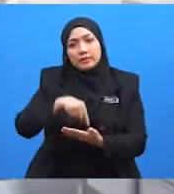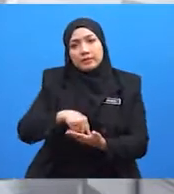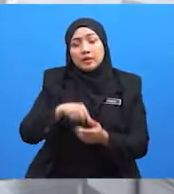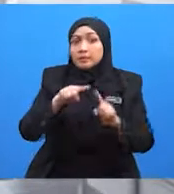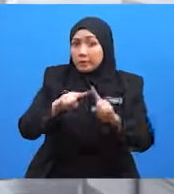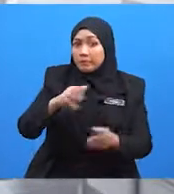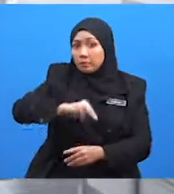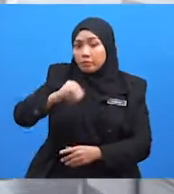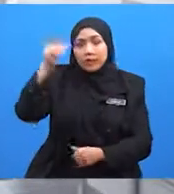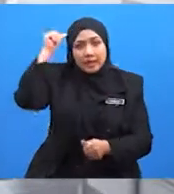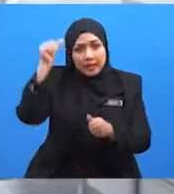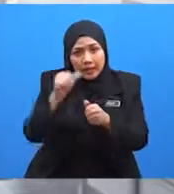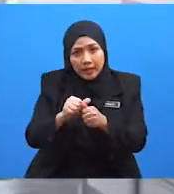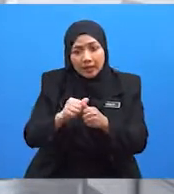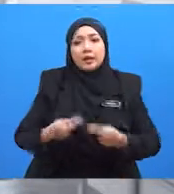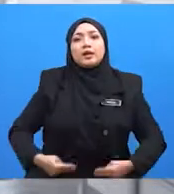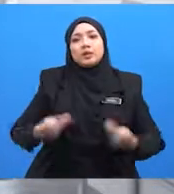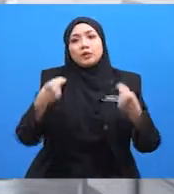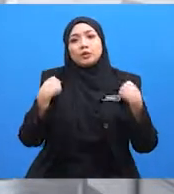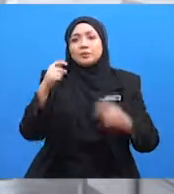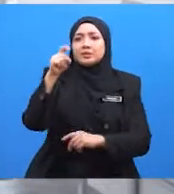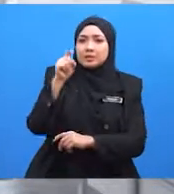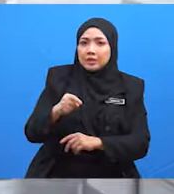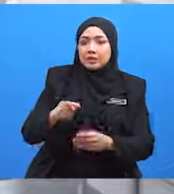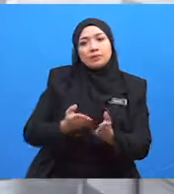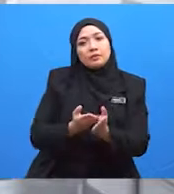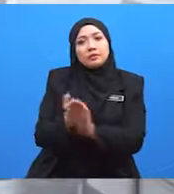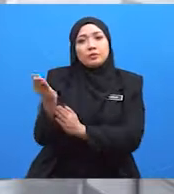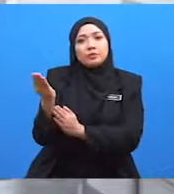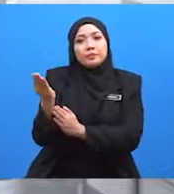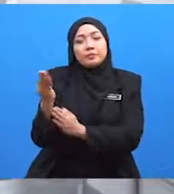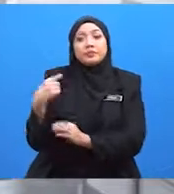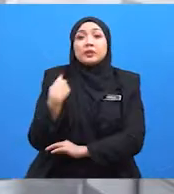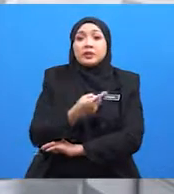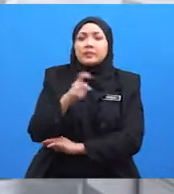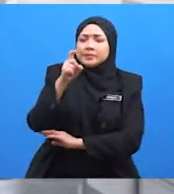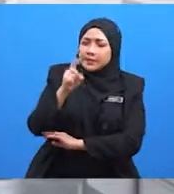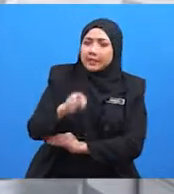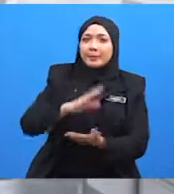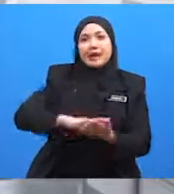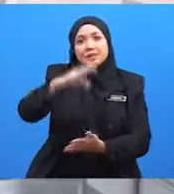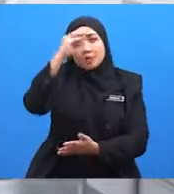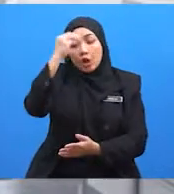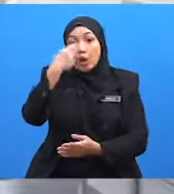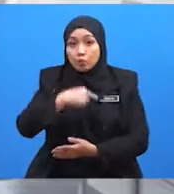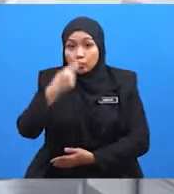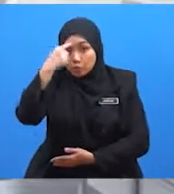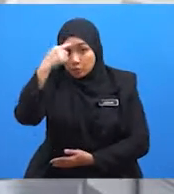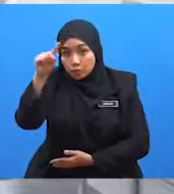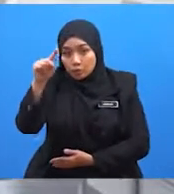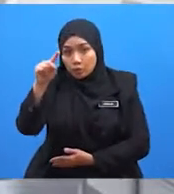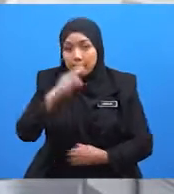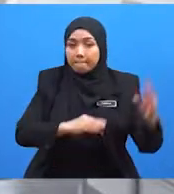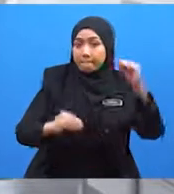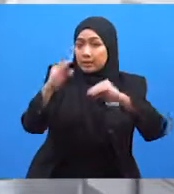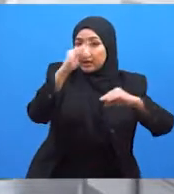ingat bahawa hidup mesti diteruskan. Kita perlu belajar untuk membina masa depan